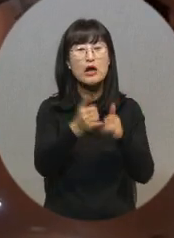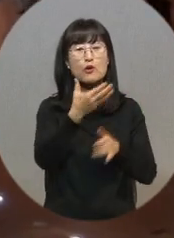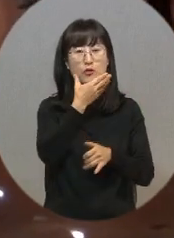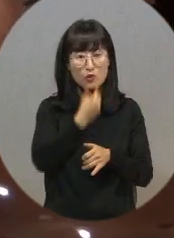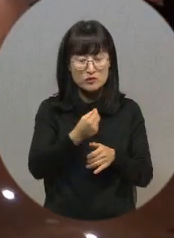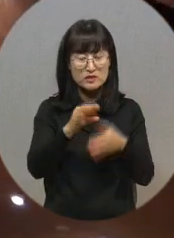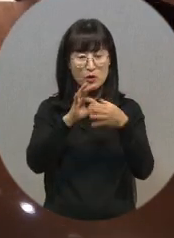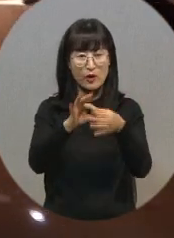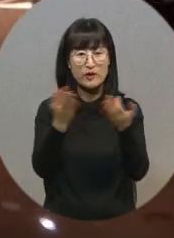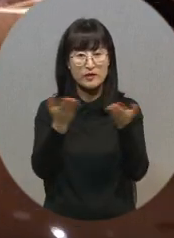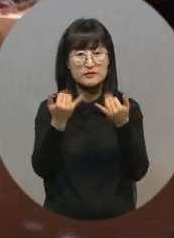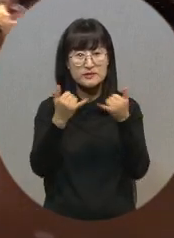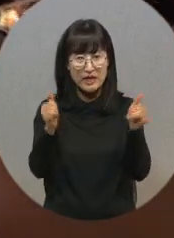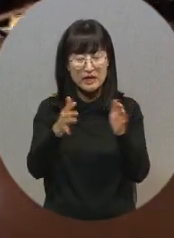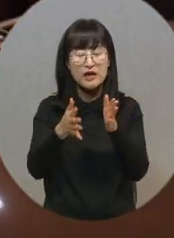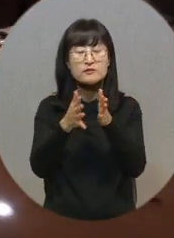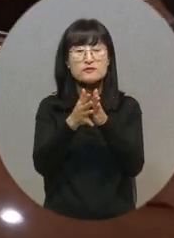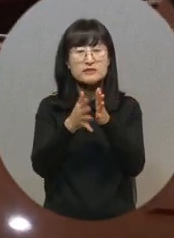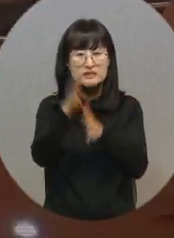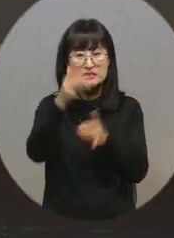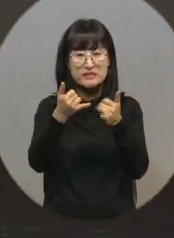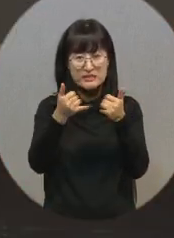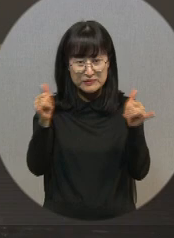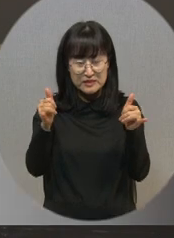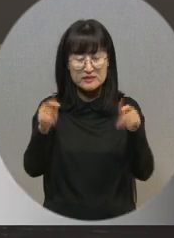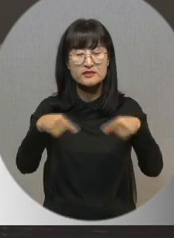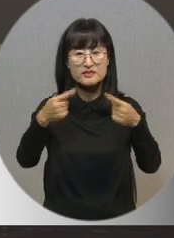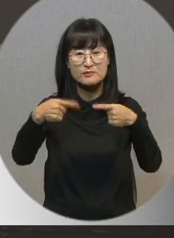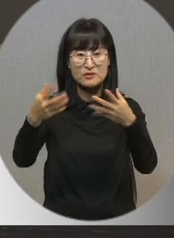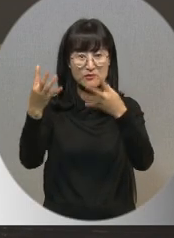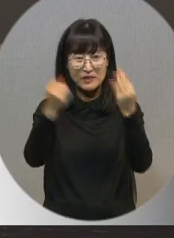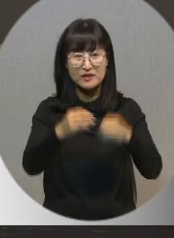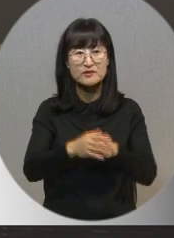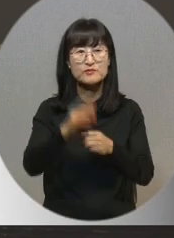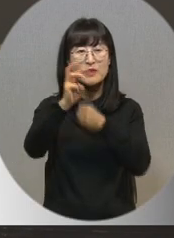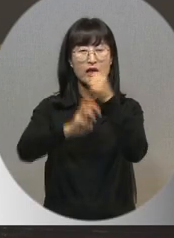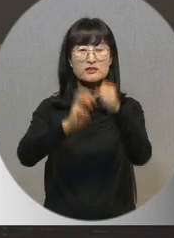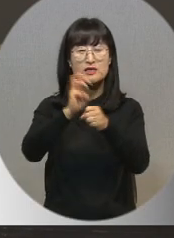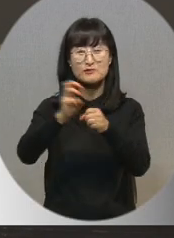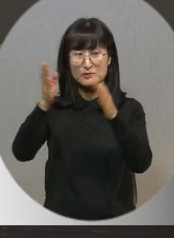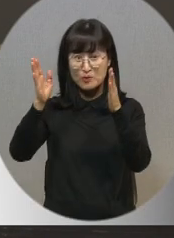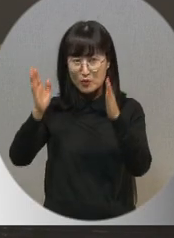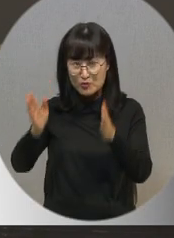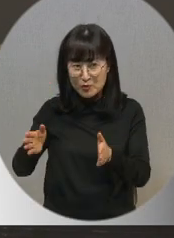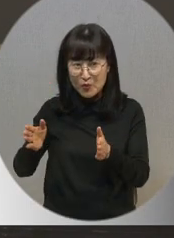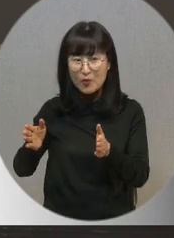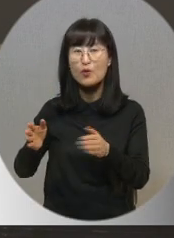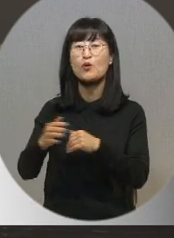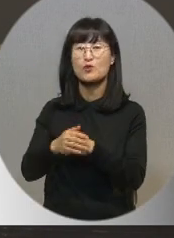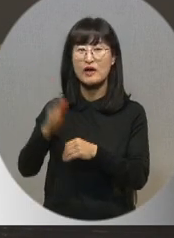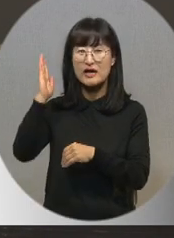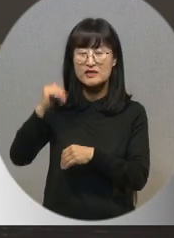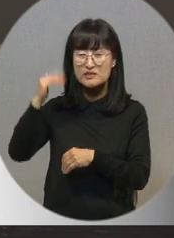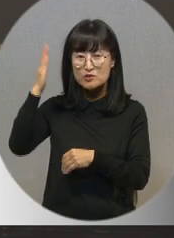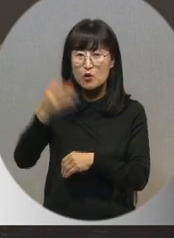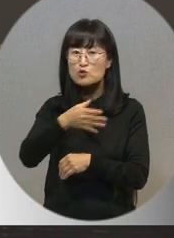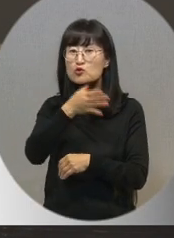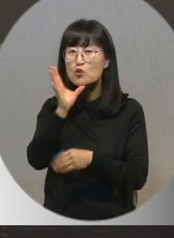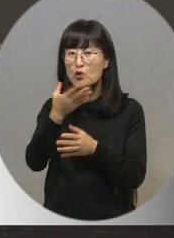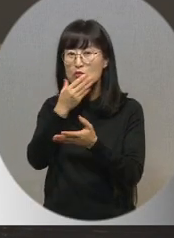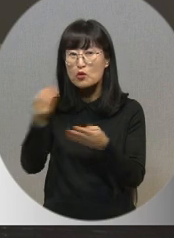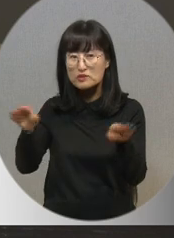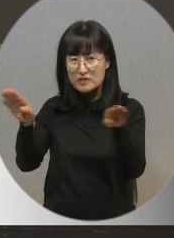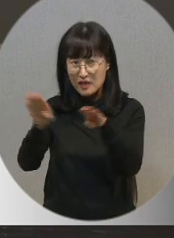관계자와 많은 시민들이 참석했습니다. 30년이라는 세월 동안 의정부 노인복지관은